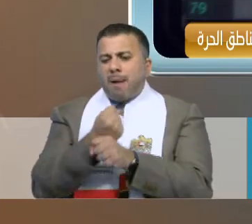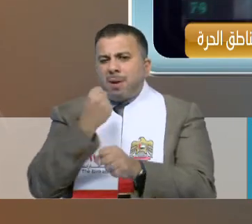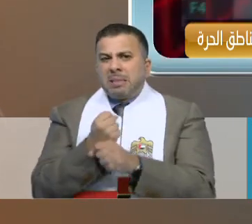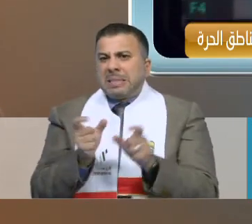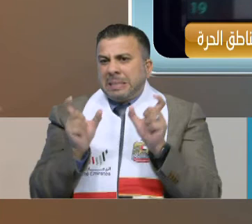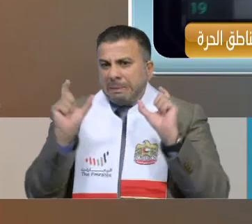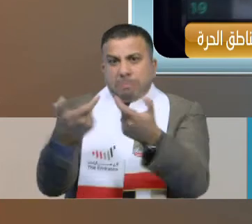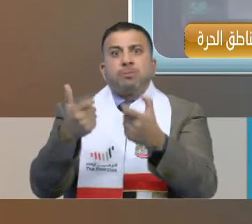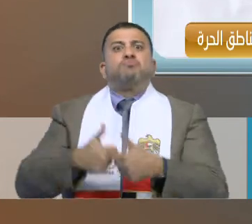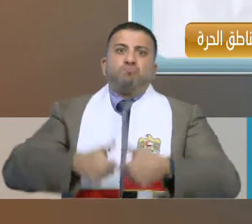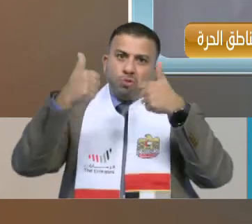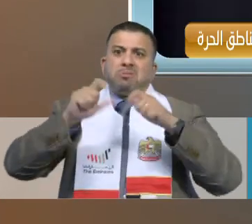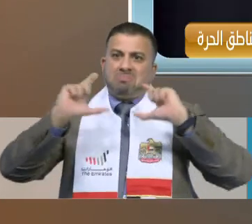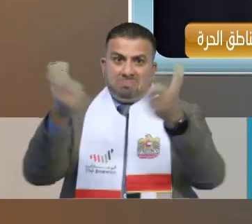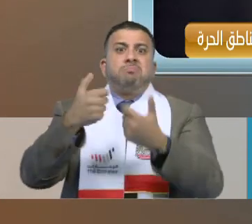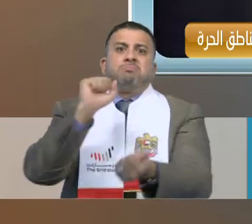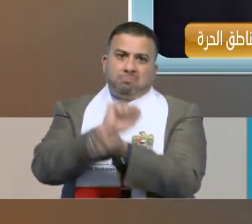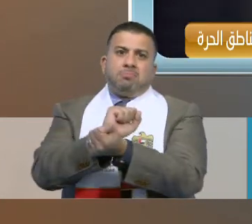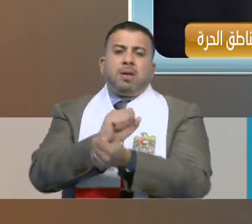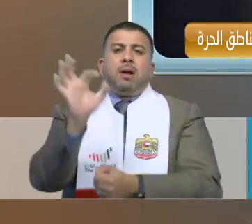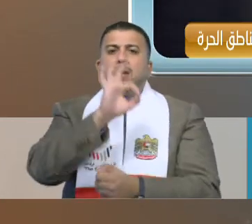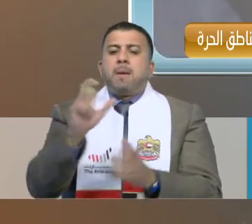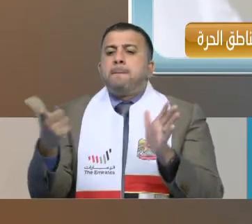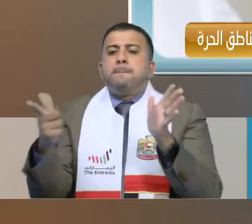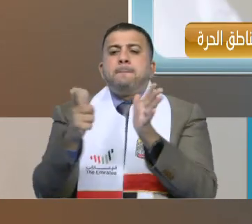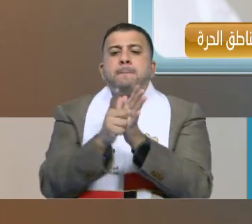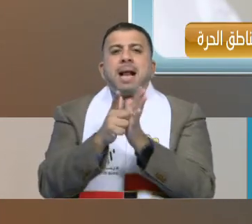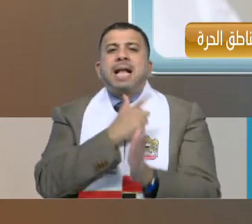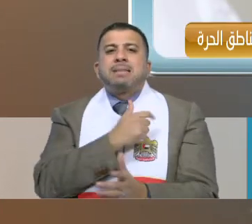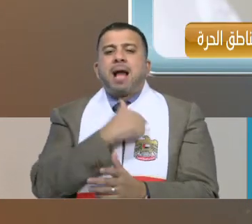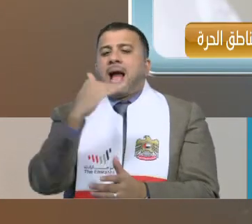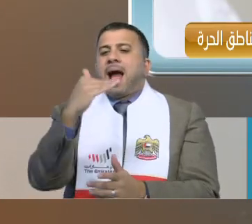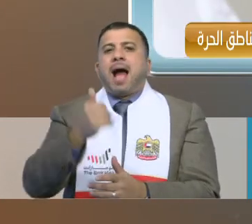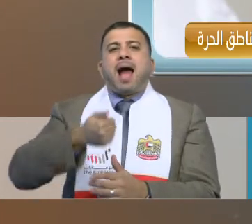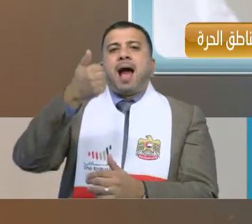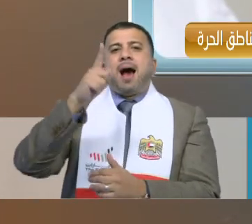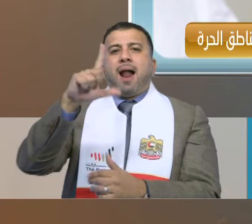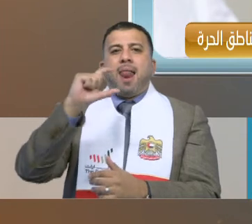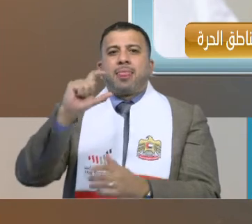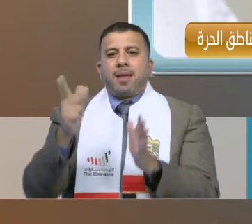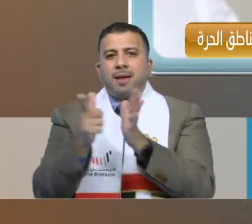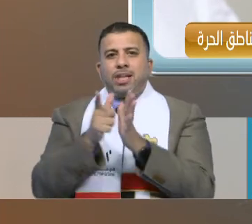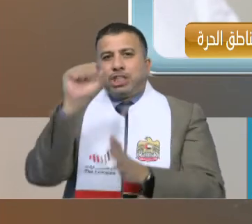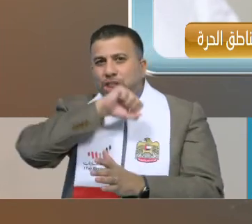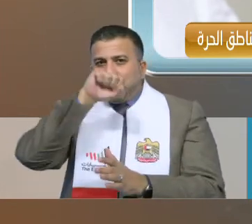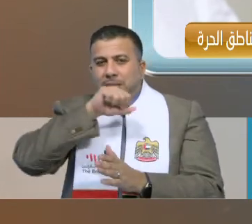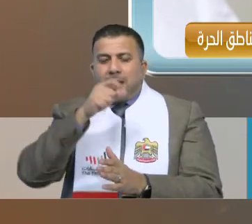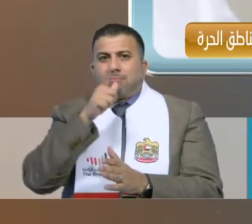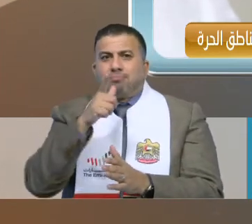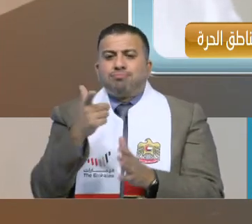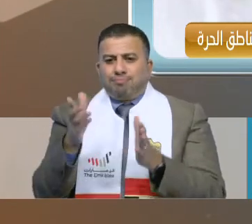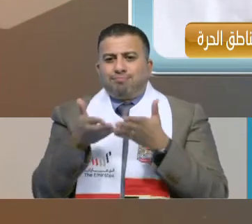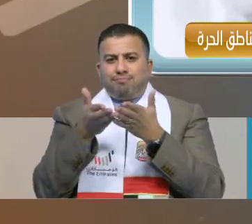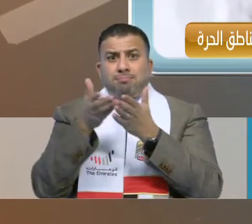العمل في مركز جمارك ميناء خالد. نعم. طبعا هذا يحملنا مسؤولية إضافية مثل ما أكدت لك